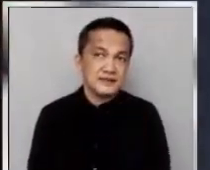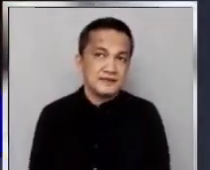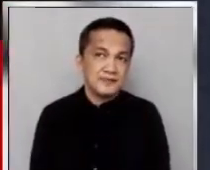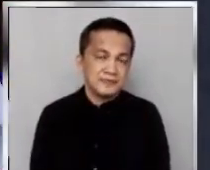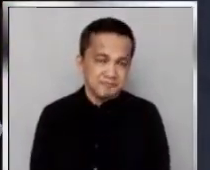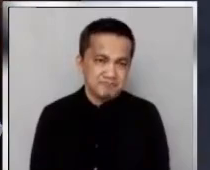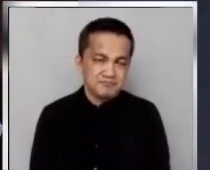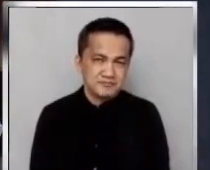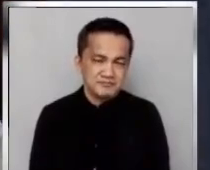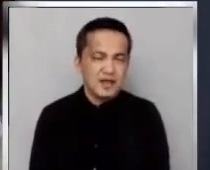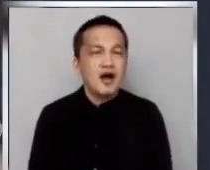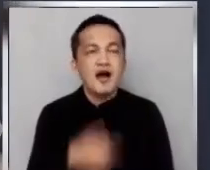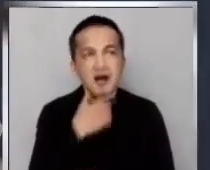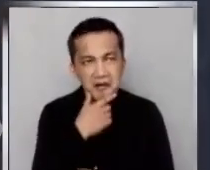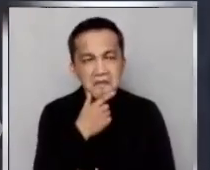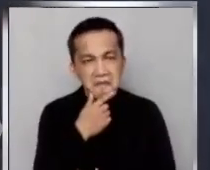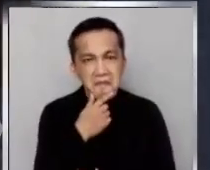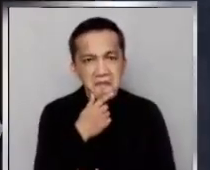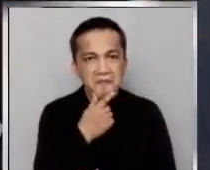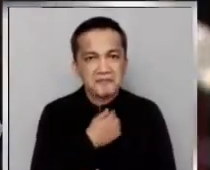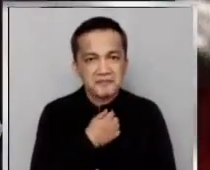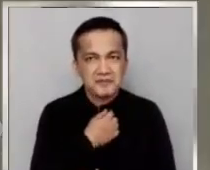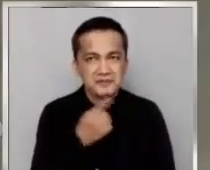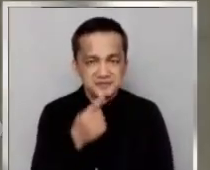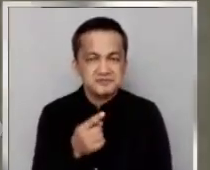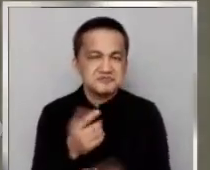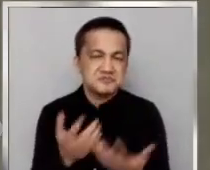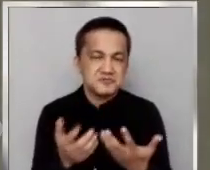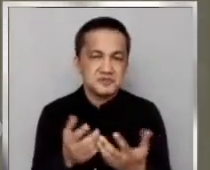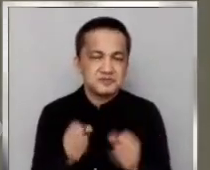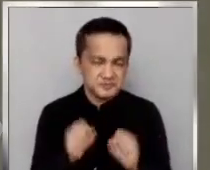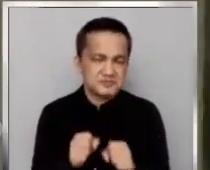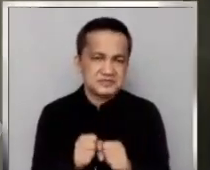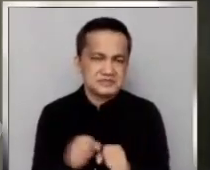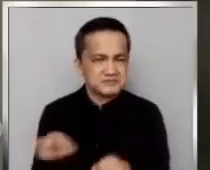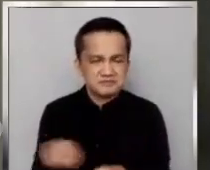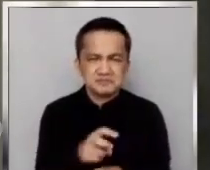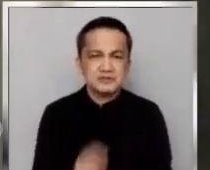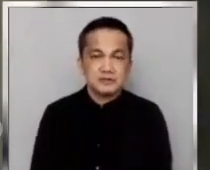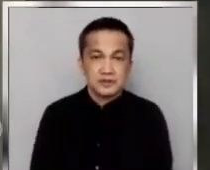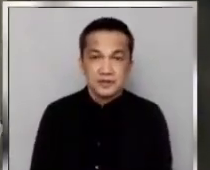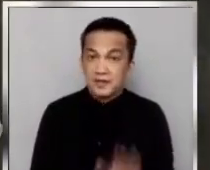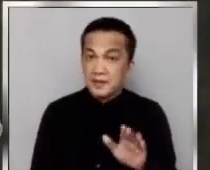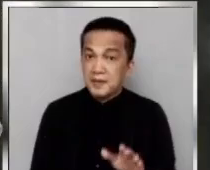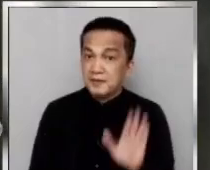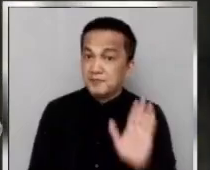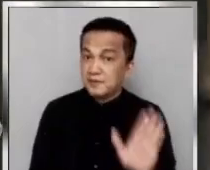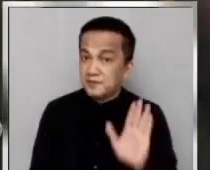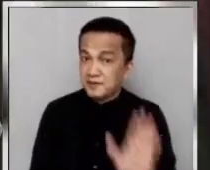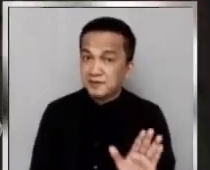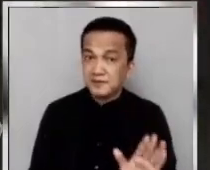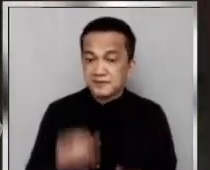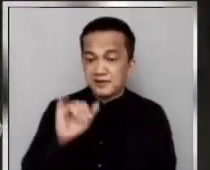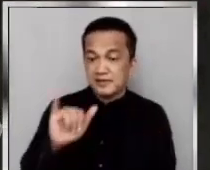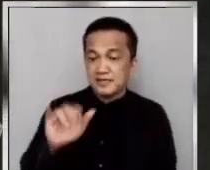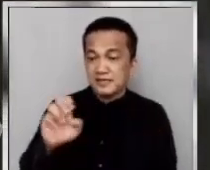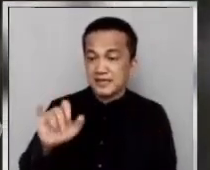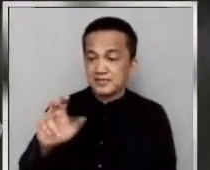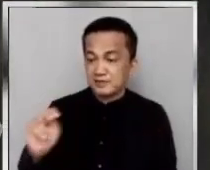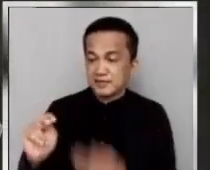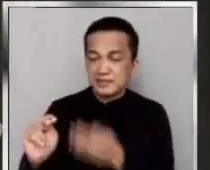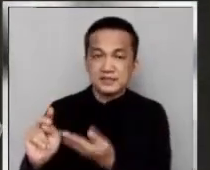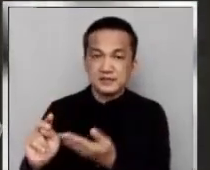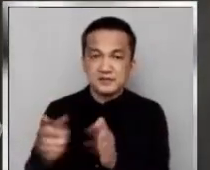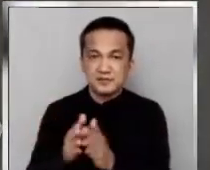think magagamit ko to sa work ko. Beep, beep, beep! Si Yasser Marta naman, malaki raw ang respeto sa